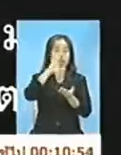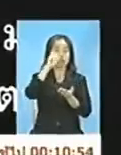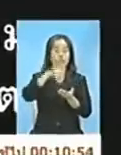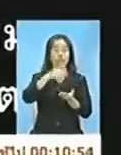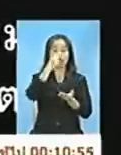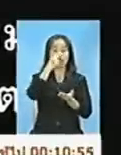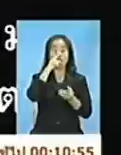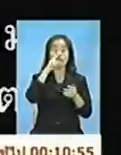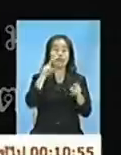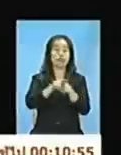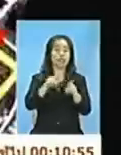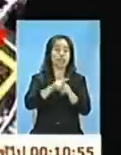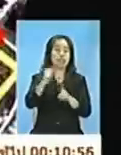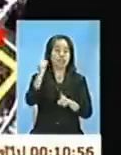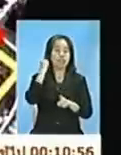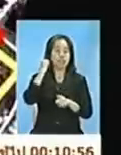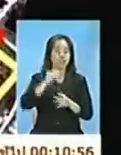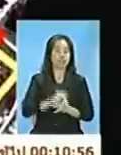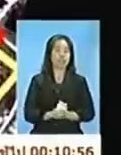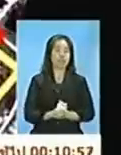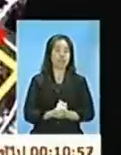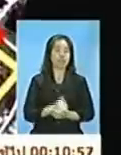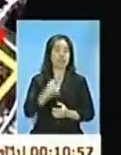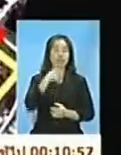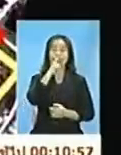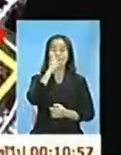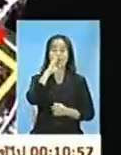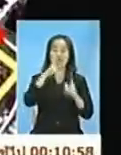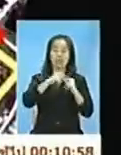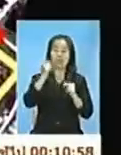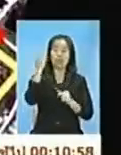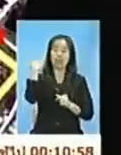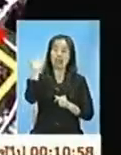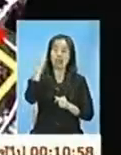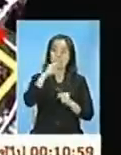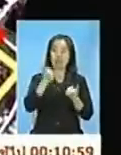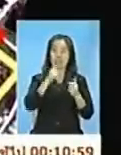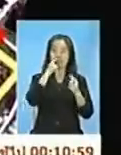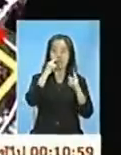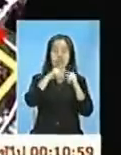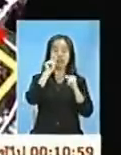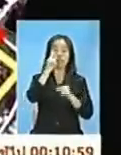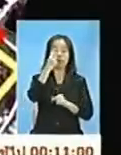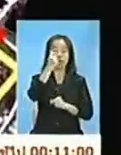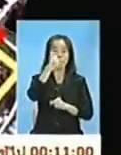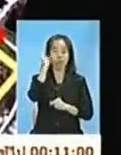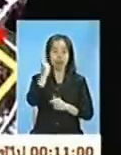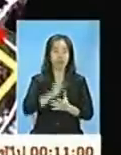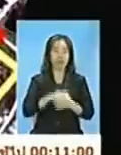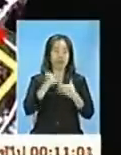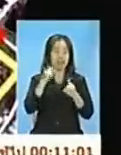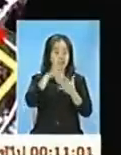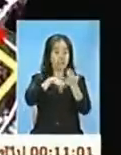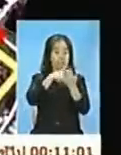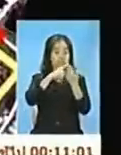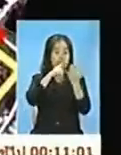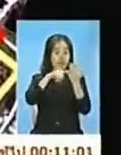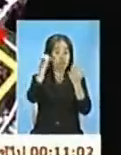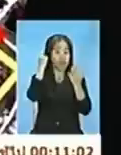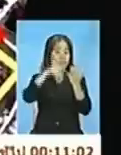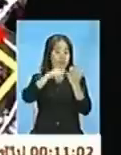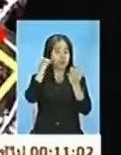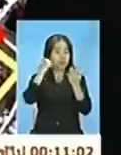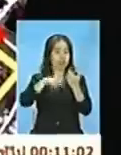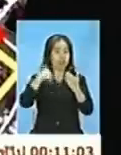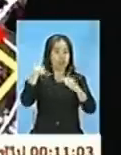อัลลันยประเทศปลอยเปตอย่าไปพูดเรื่องเก่าเอาเรื่องใหม่ดีกว่าตรงนี้แผนผังเดิมฮะเบญจวรรณ